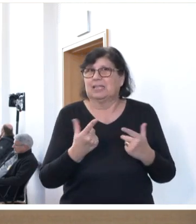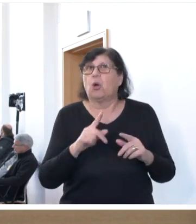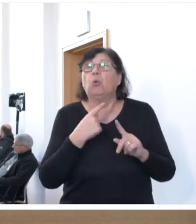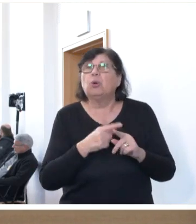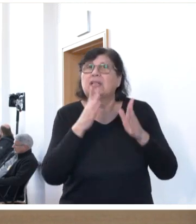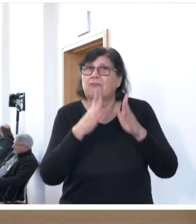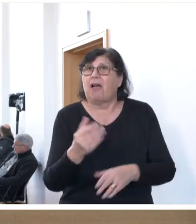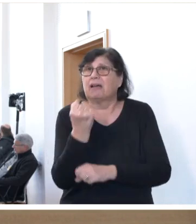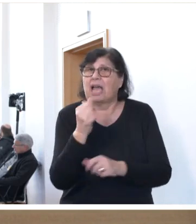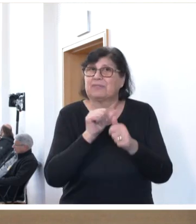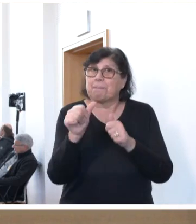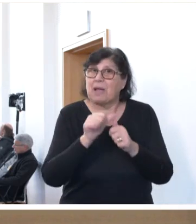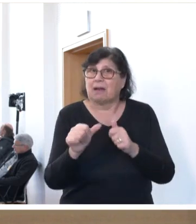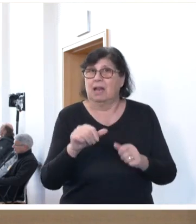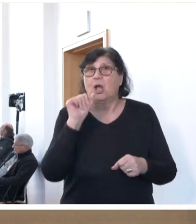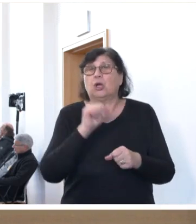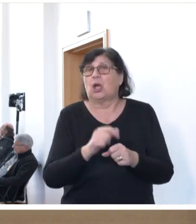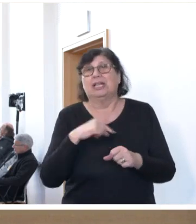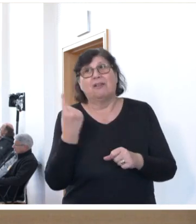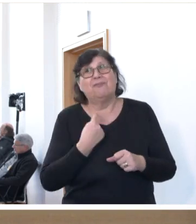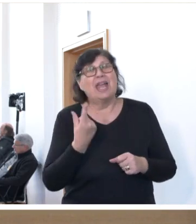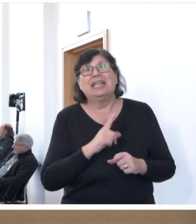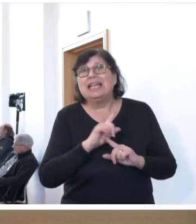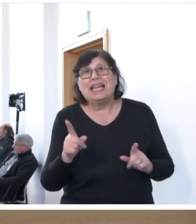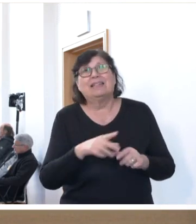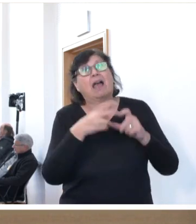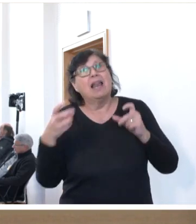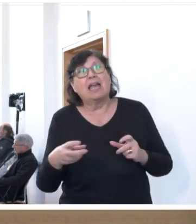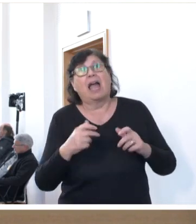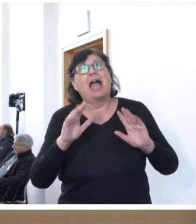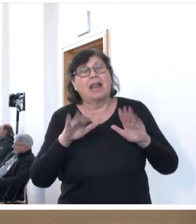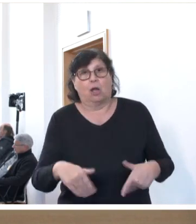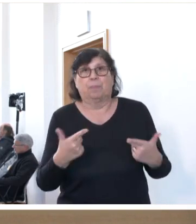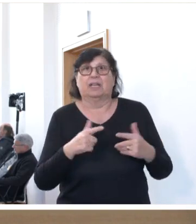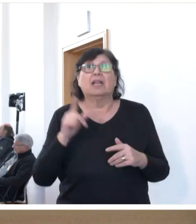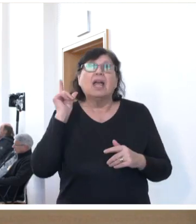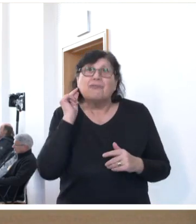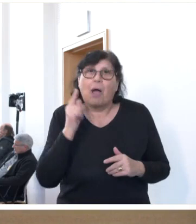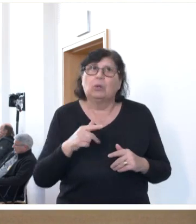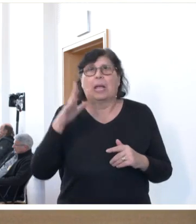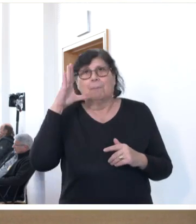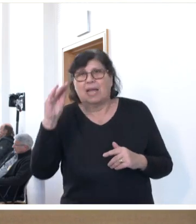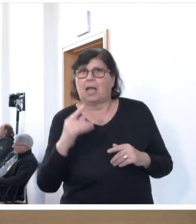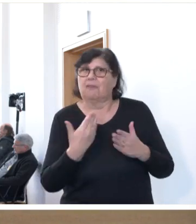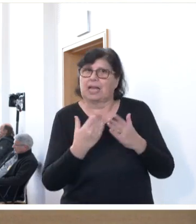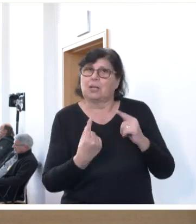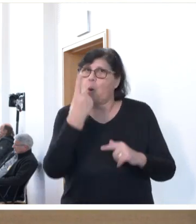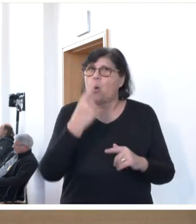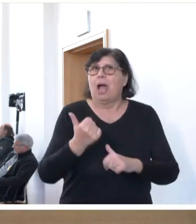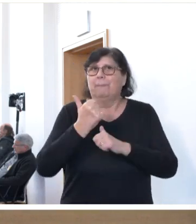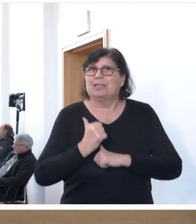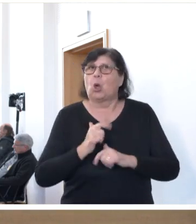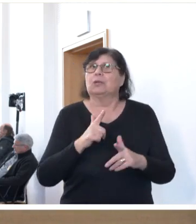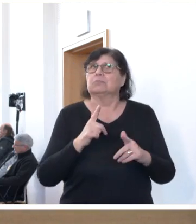Fachkräftemangels können wir es uns nicht länger erlauben, dass sich Frauen und Männer wegen hoher Betreuungskosten gegen